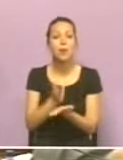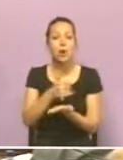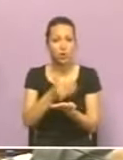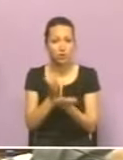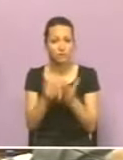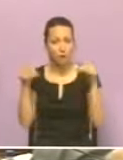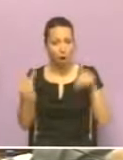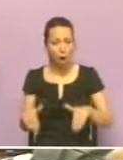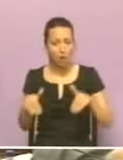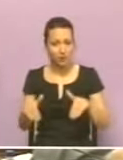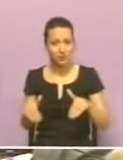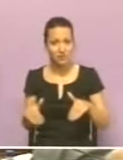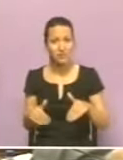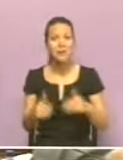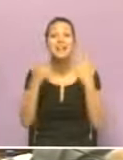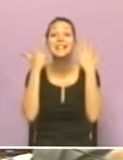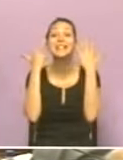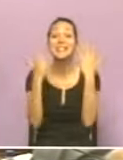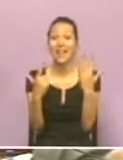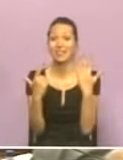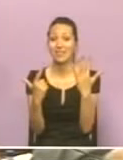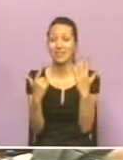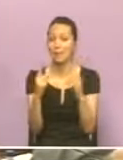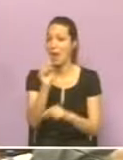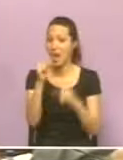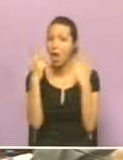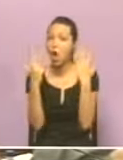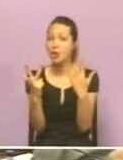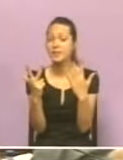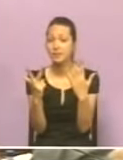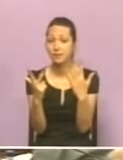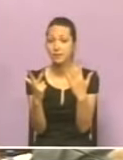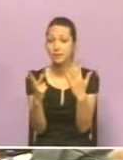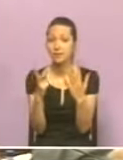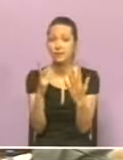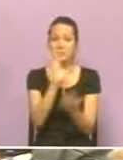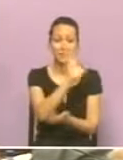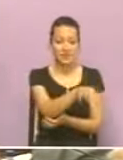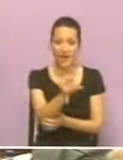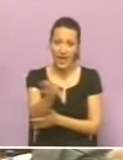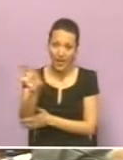predškolska ustanova na tada 7, a ne 8 celina.